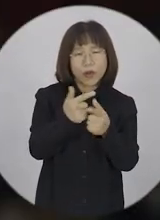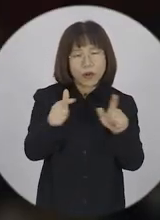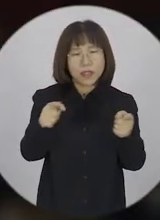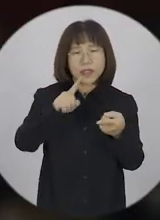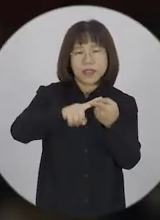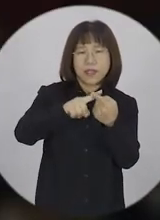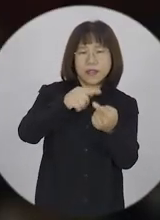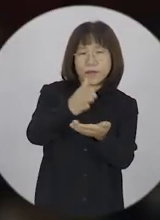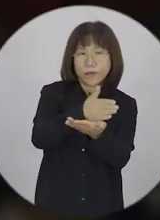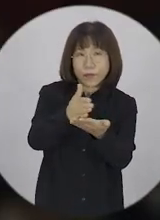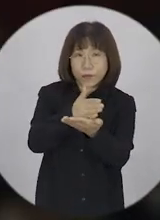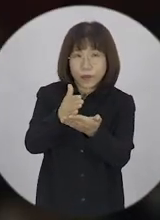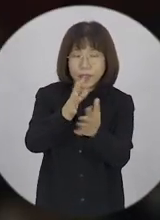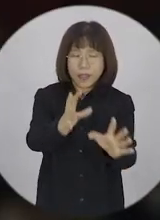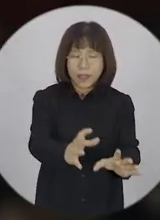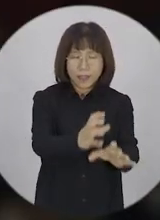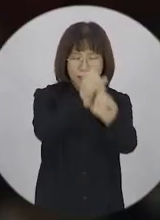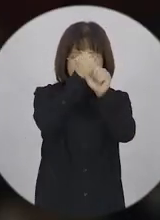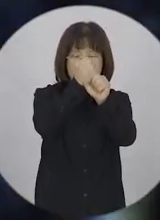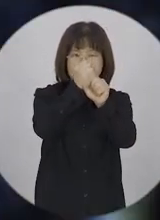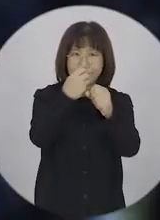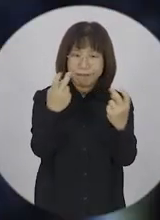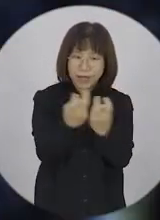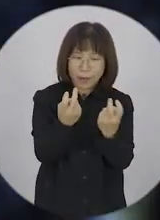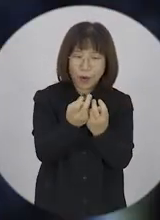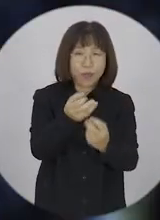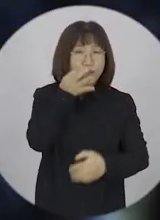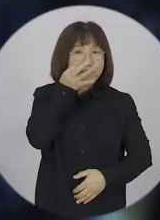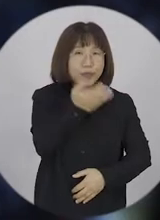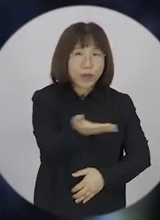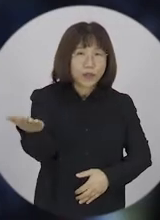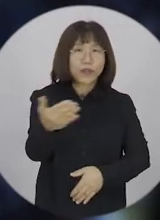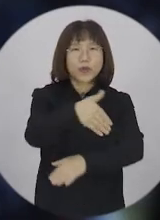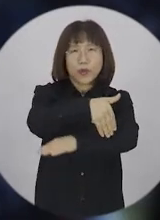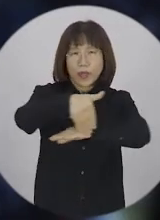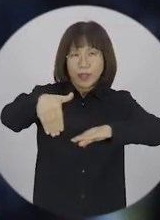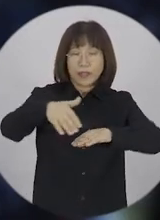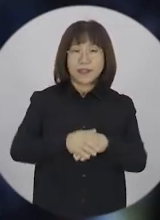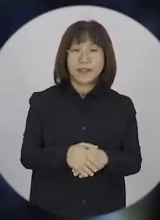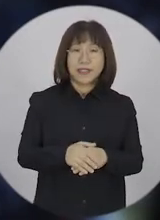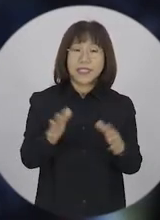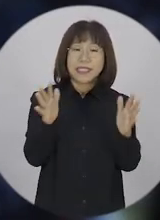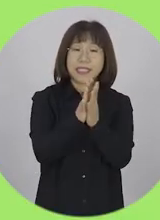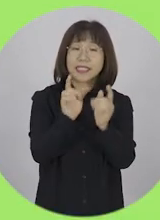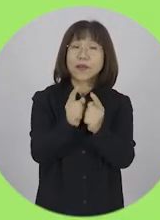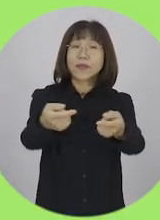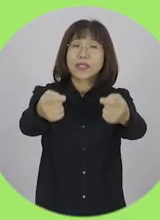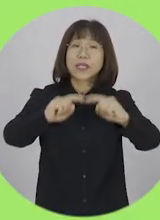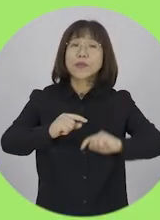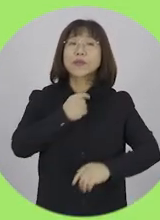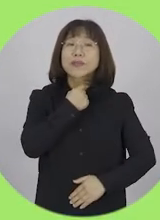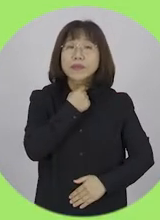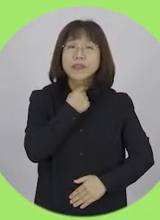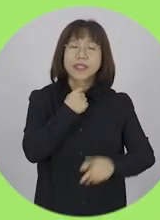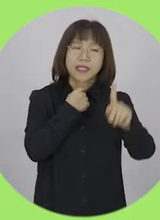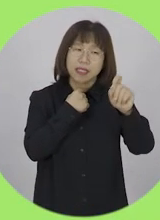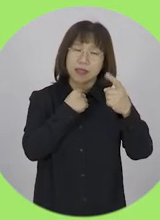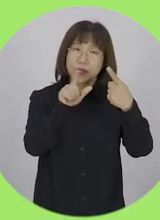성적 때 * 지원 경향 분석 등 정시 지원을 위한 핵심 전략 을 제공할 예정입니다